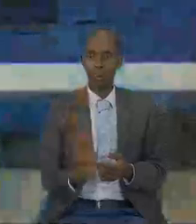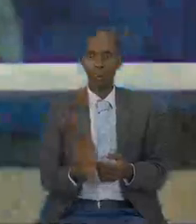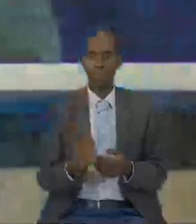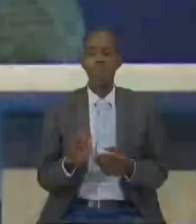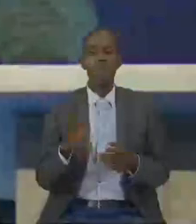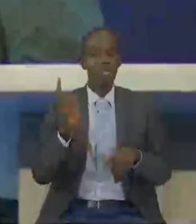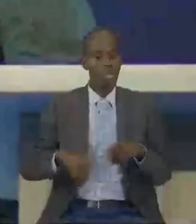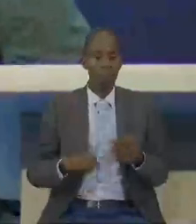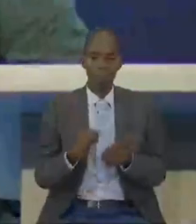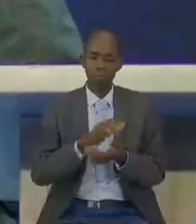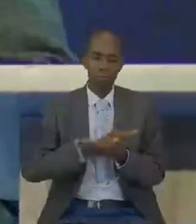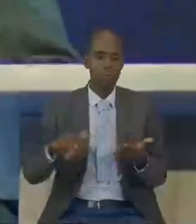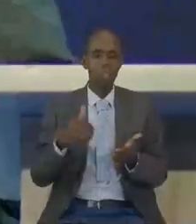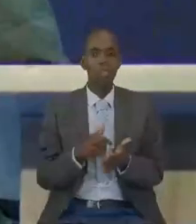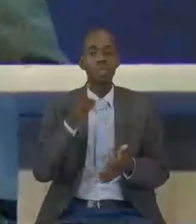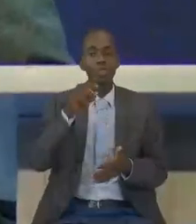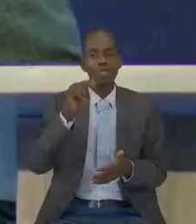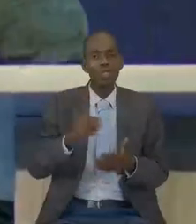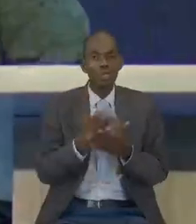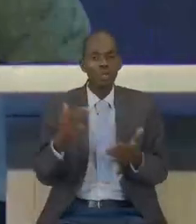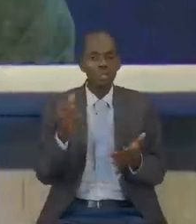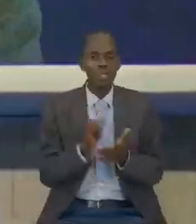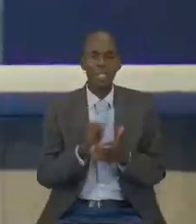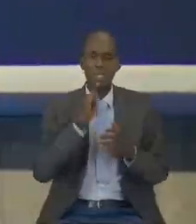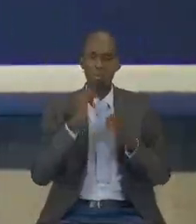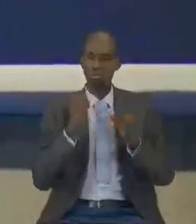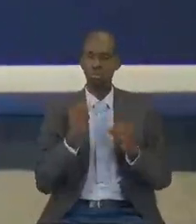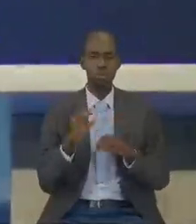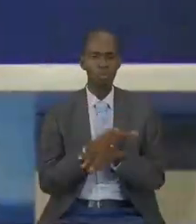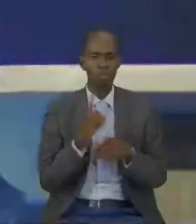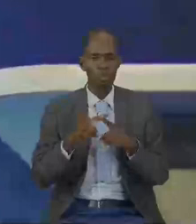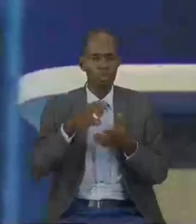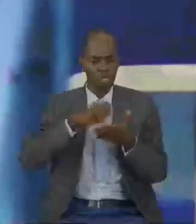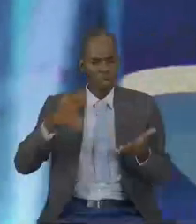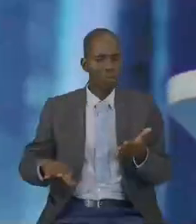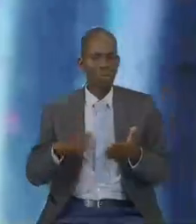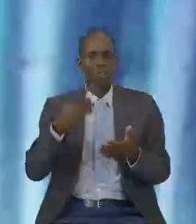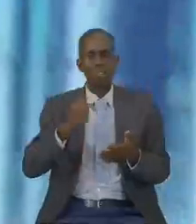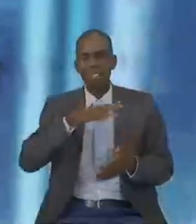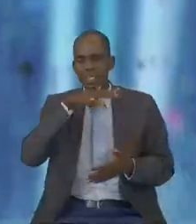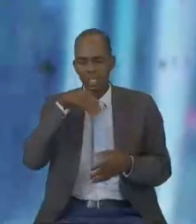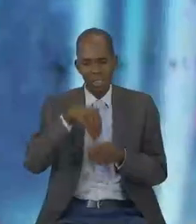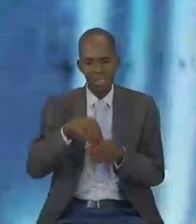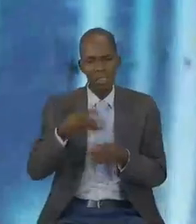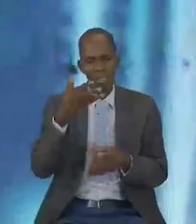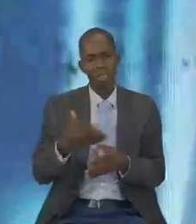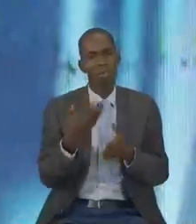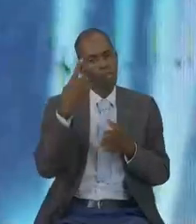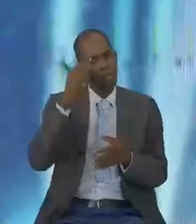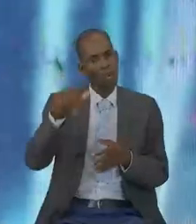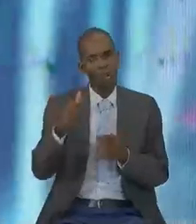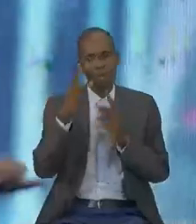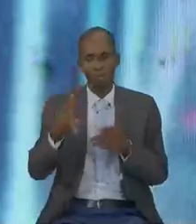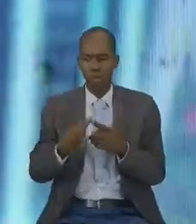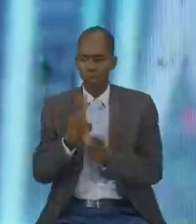devons donc avoir quelque chose qui sera efficace, qui va ôter toutes les taches pour qu'une autre personne puisse